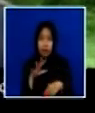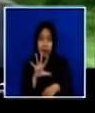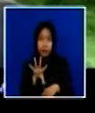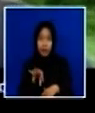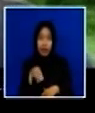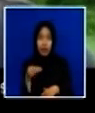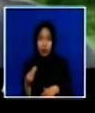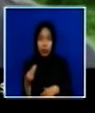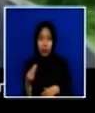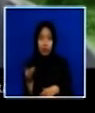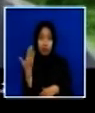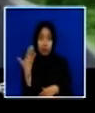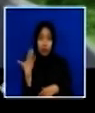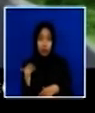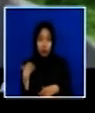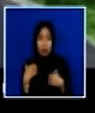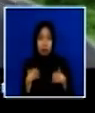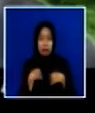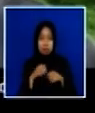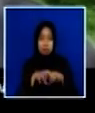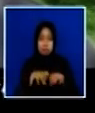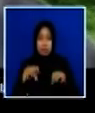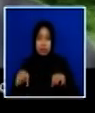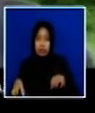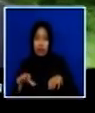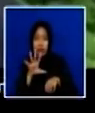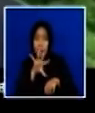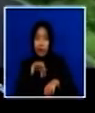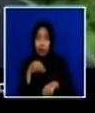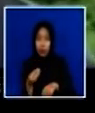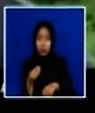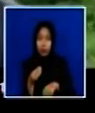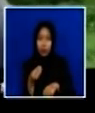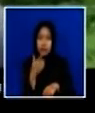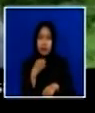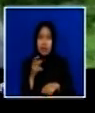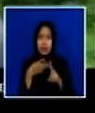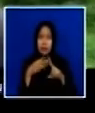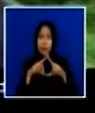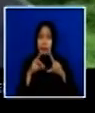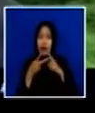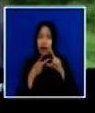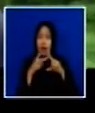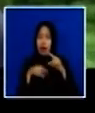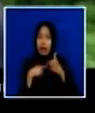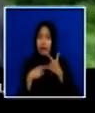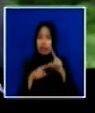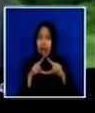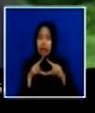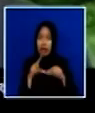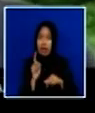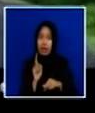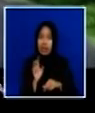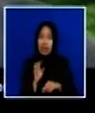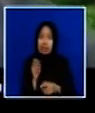dulu dari situ ada terus pindah lagi ke sini itu sudah ada lima tahunan ini sangat membahayakan sehingga salah disini tidak diolah karena